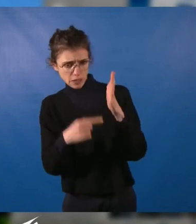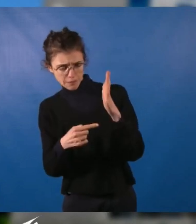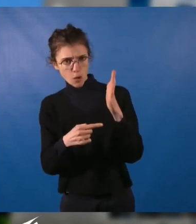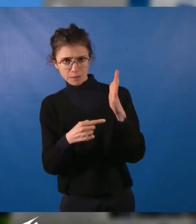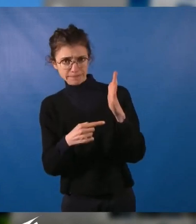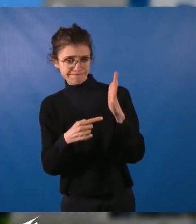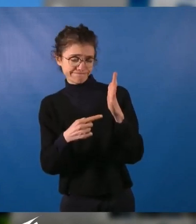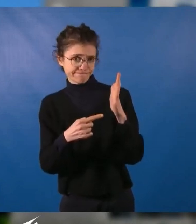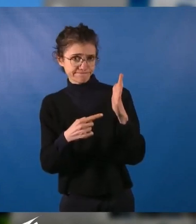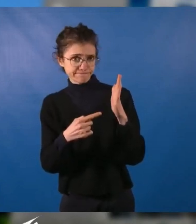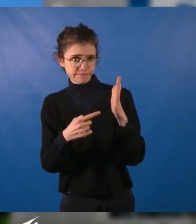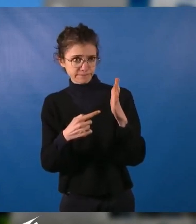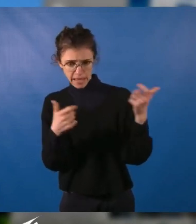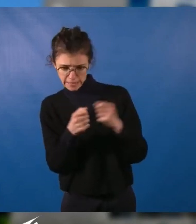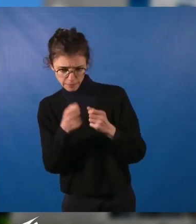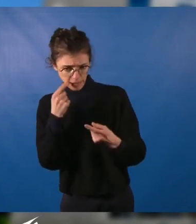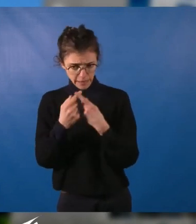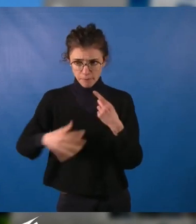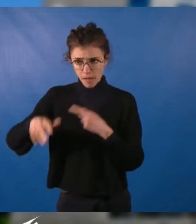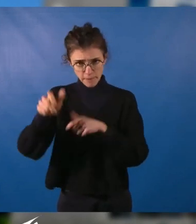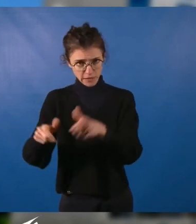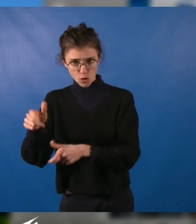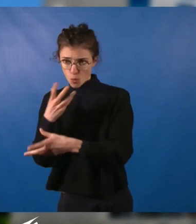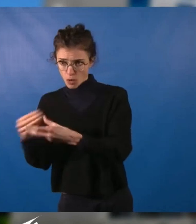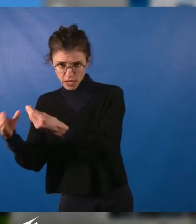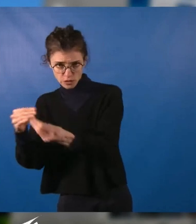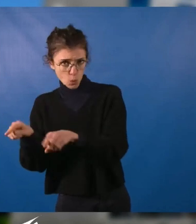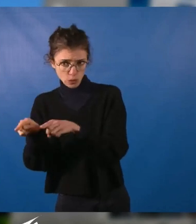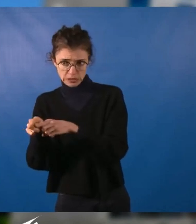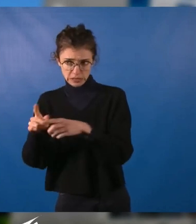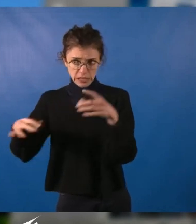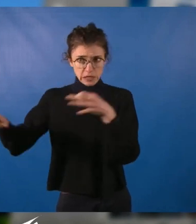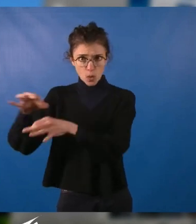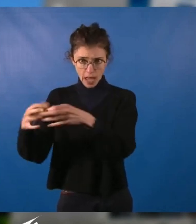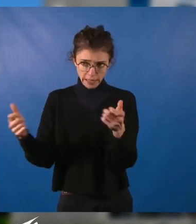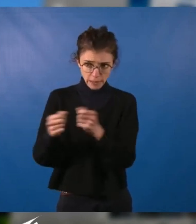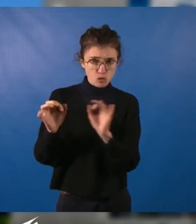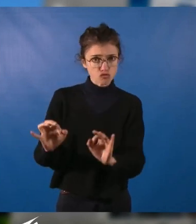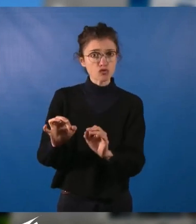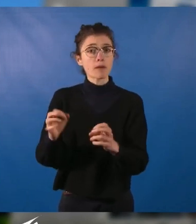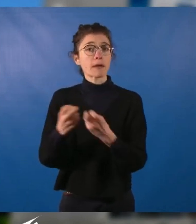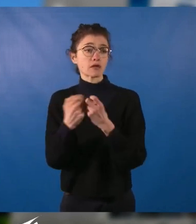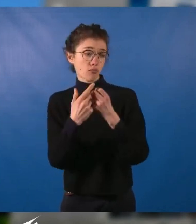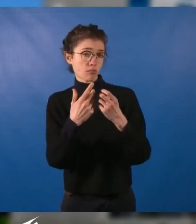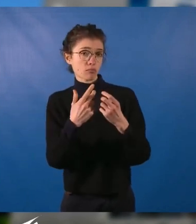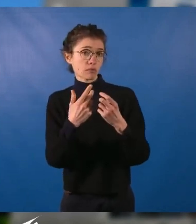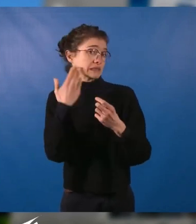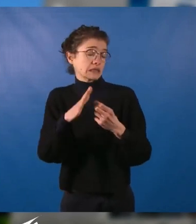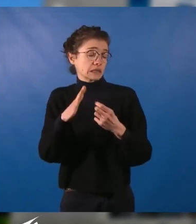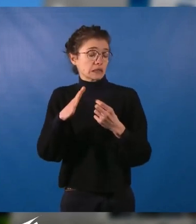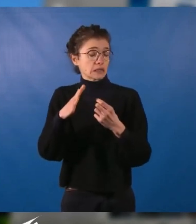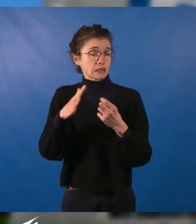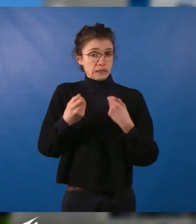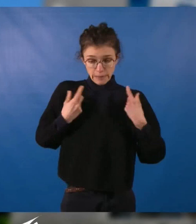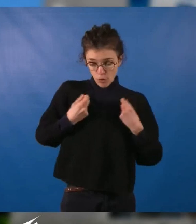et de nos territoires. Du côté de la droite, je vois qu'on entend toujours la même musique, celle de la baisse des dépenses publiques, mais je n'ai pas